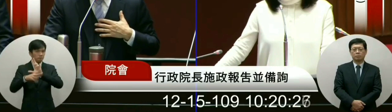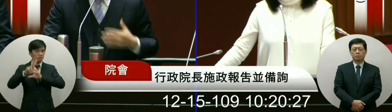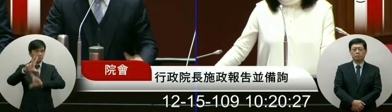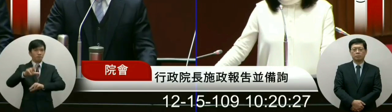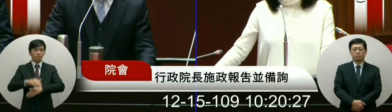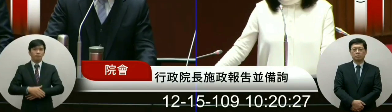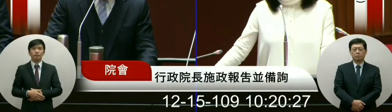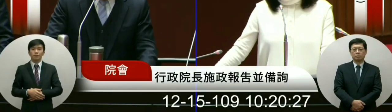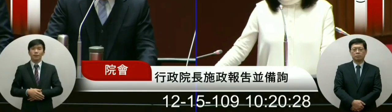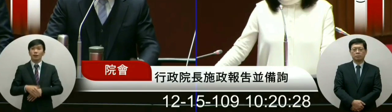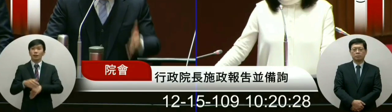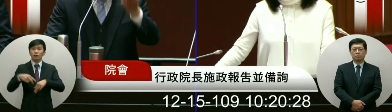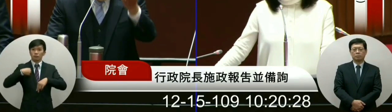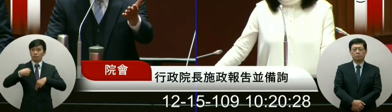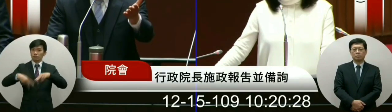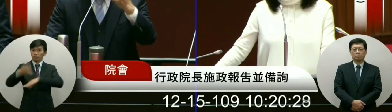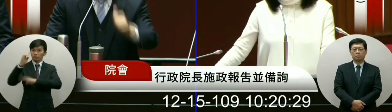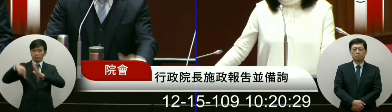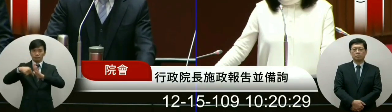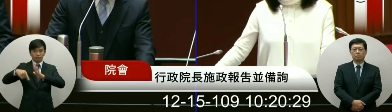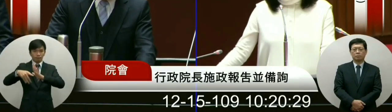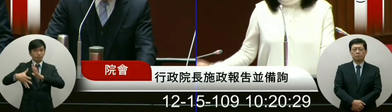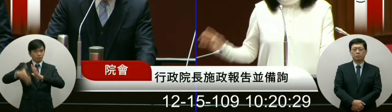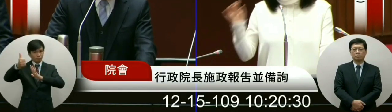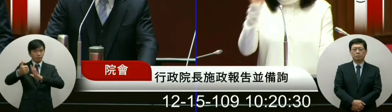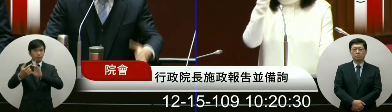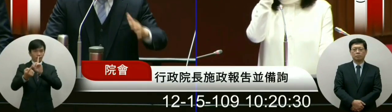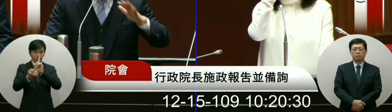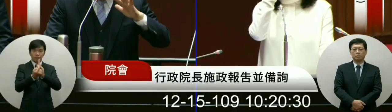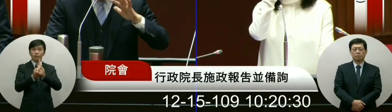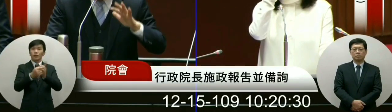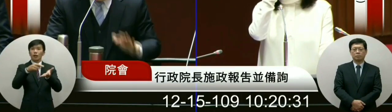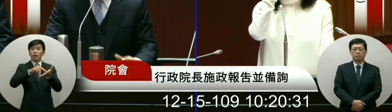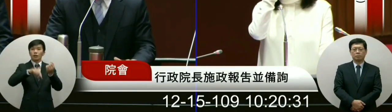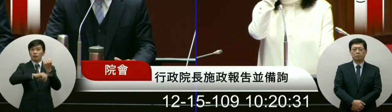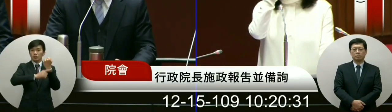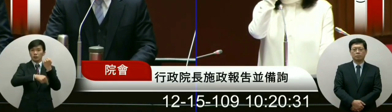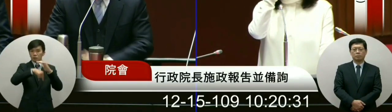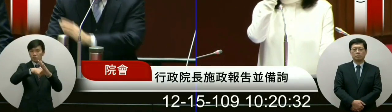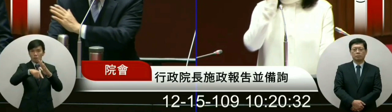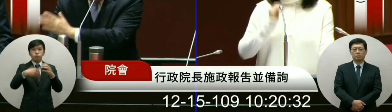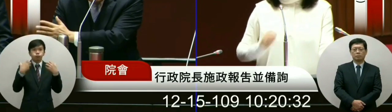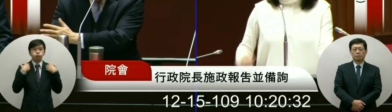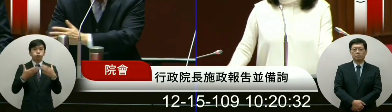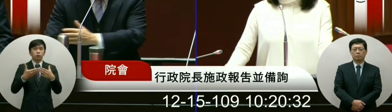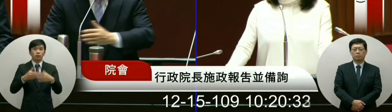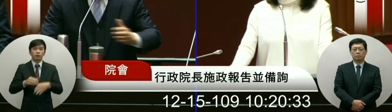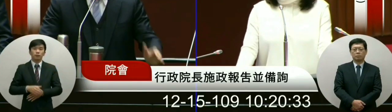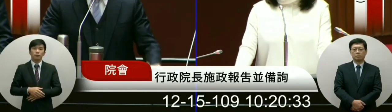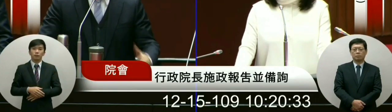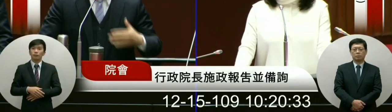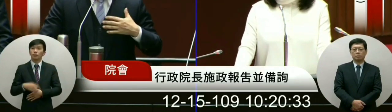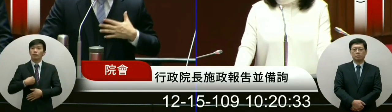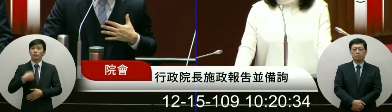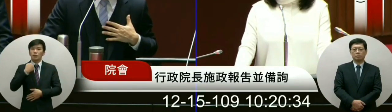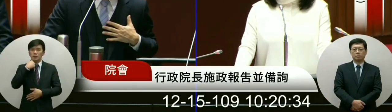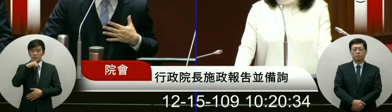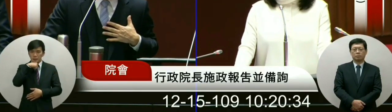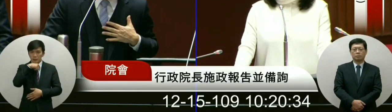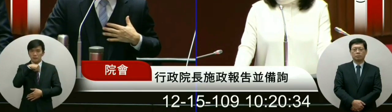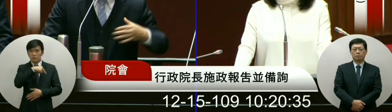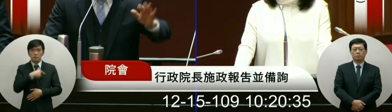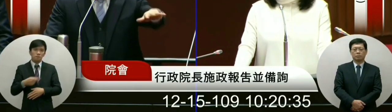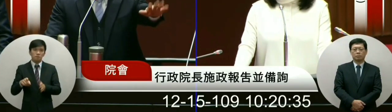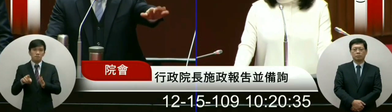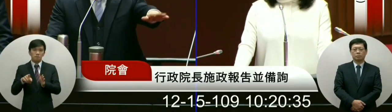为行政院长，我要对立法院负责。作为一个台湾人，作为一辈子从政的公职